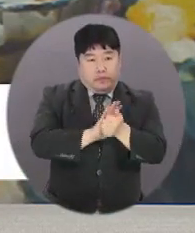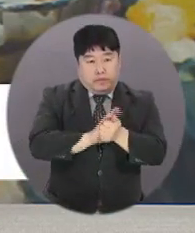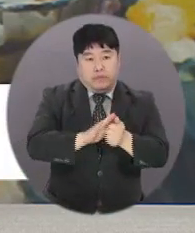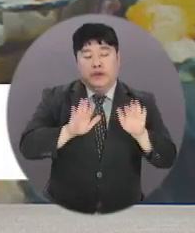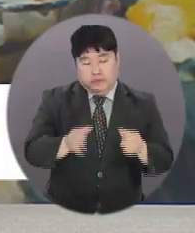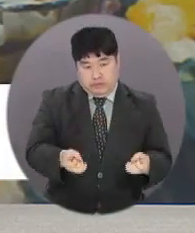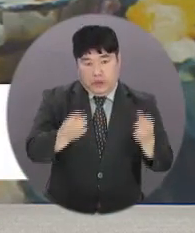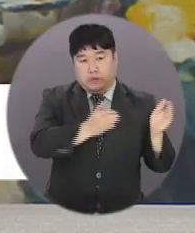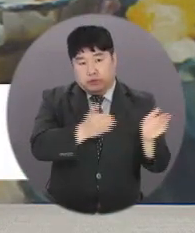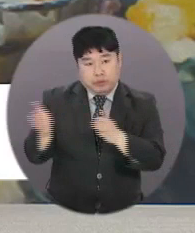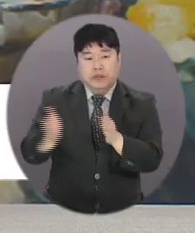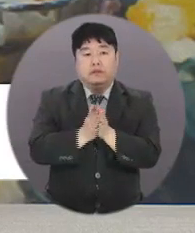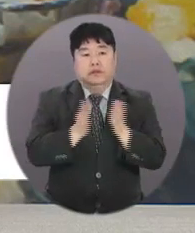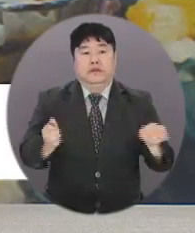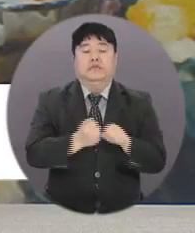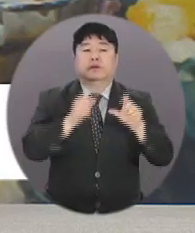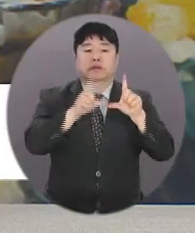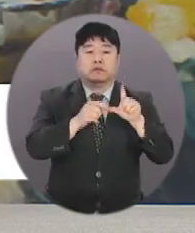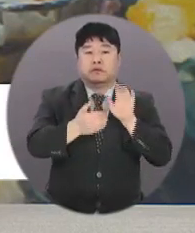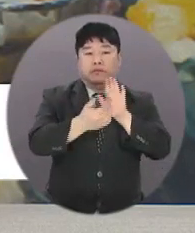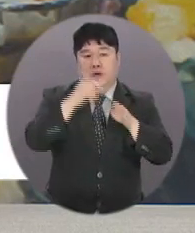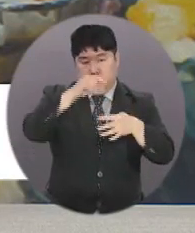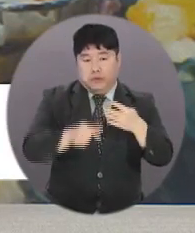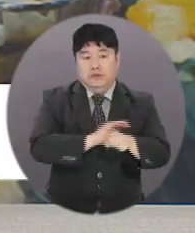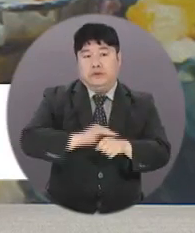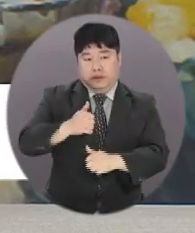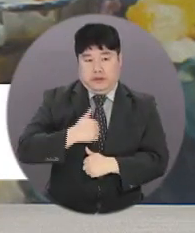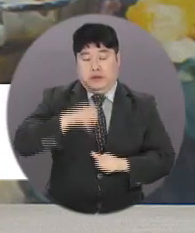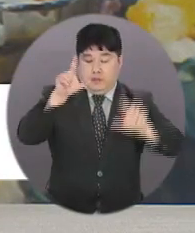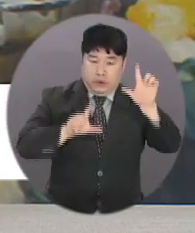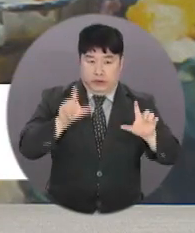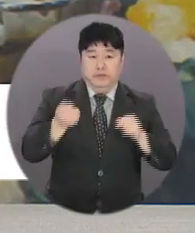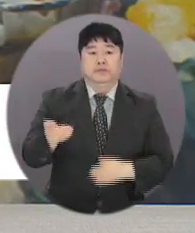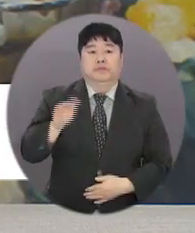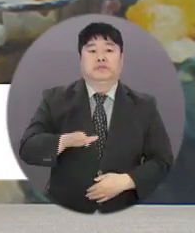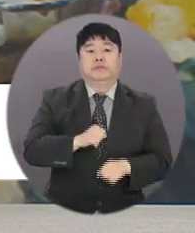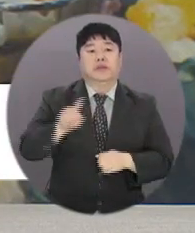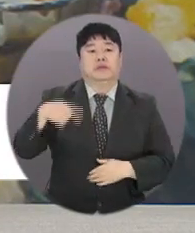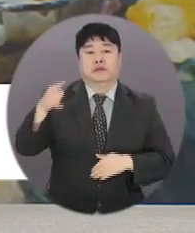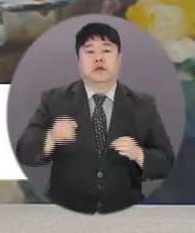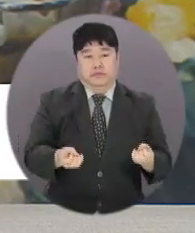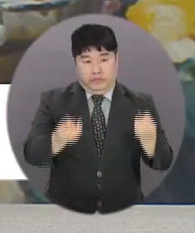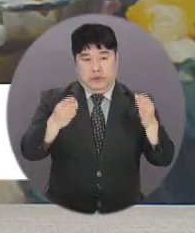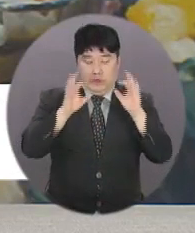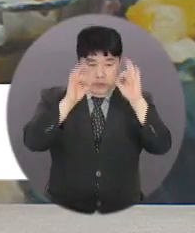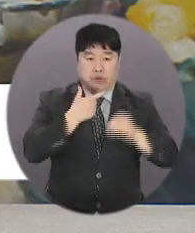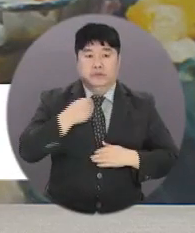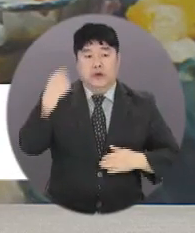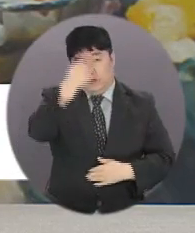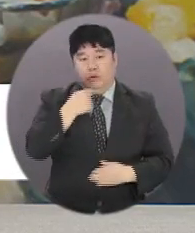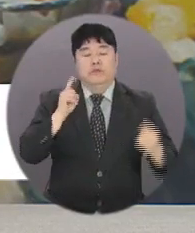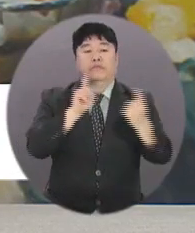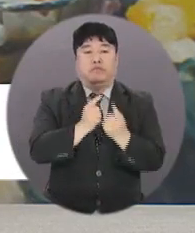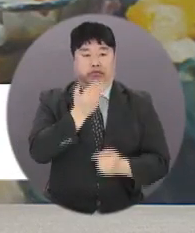명절 준비에 들어갔습니다. 대체로 방역수칙을 잘 지키는 모습이었는데요. 다음 명절에는 보고 싶은 얼굴을 만날